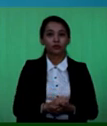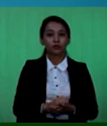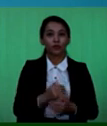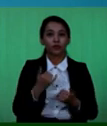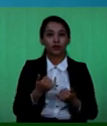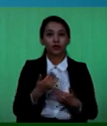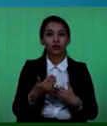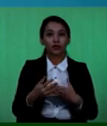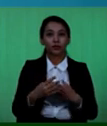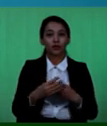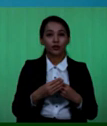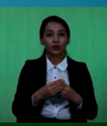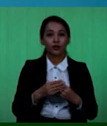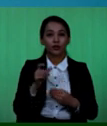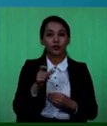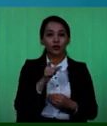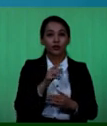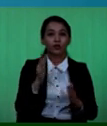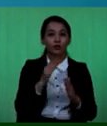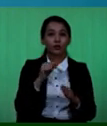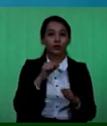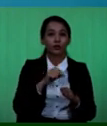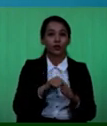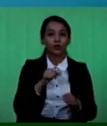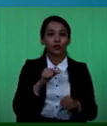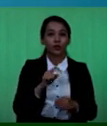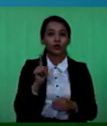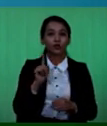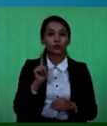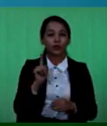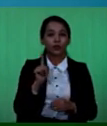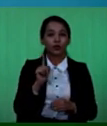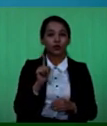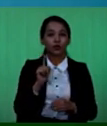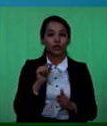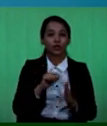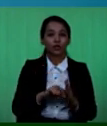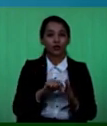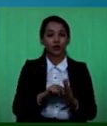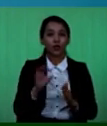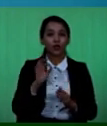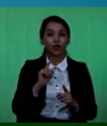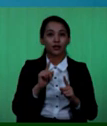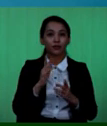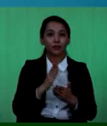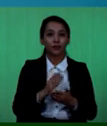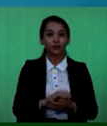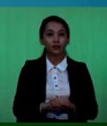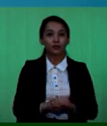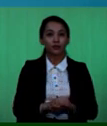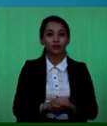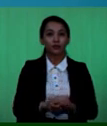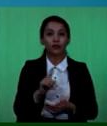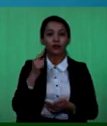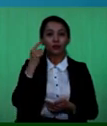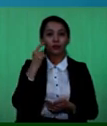Keling, hozir biz sizlar bilan insonning tabiatga ta'siri nimalardan iborat ekanligi haqida suhbatlashsak. Nima